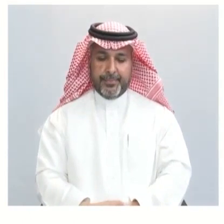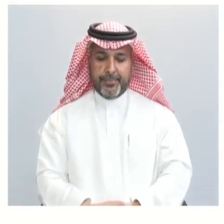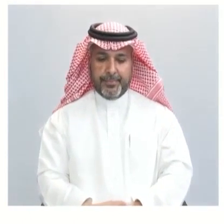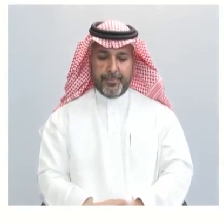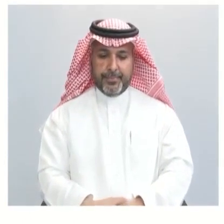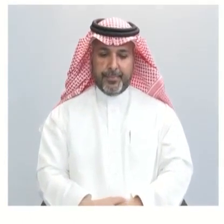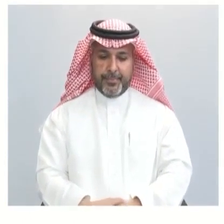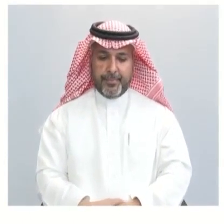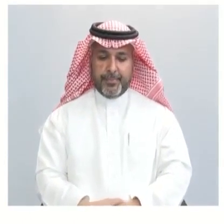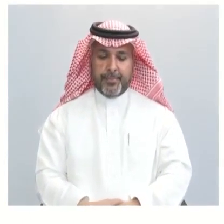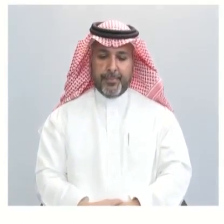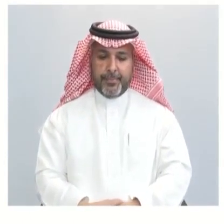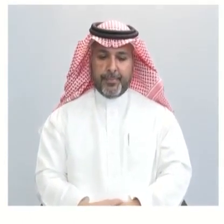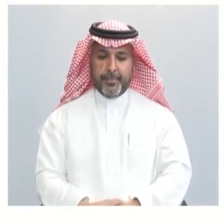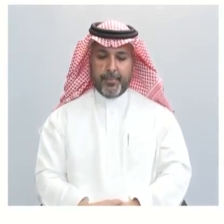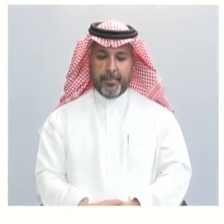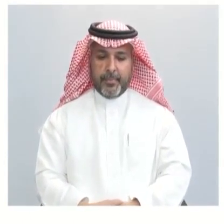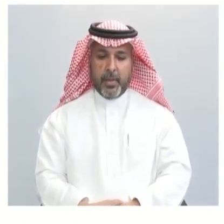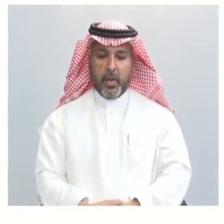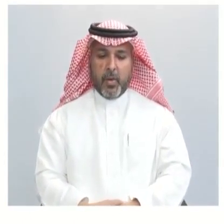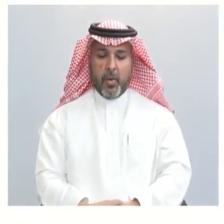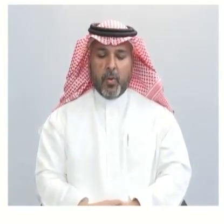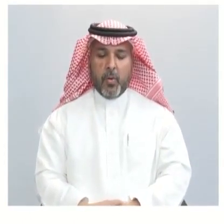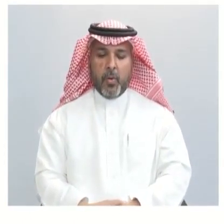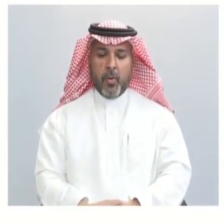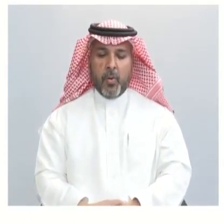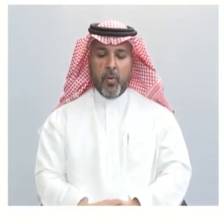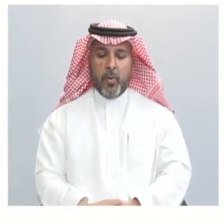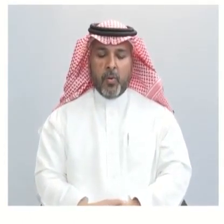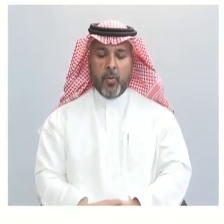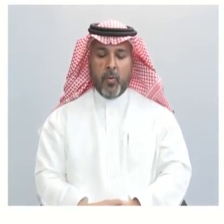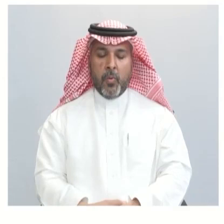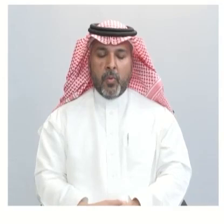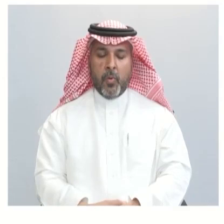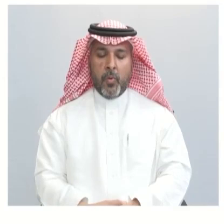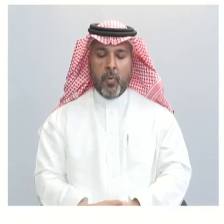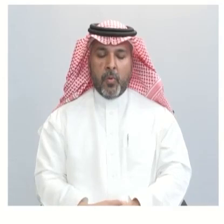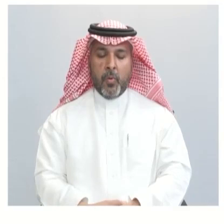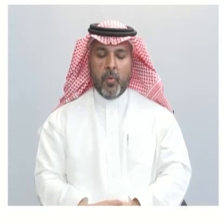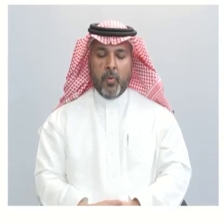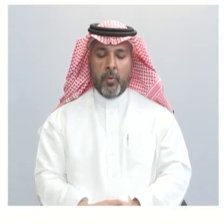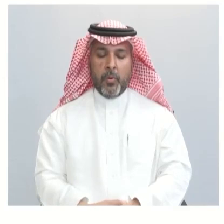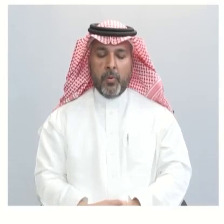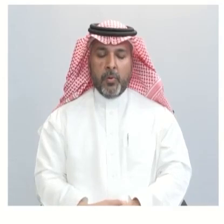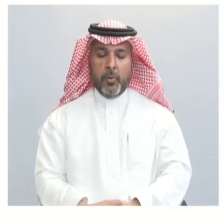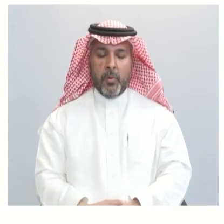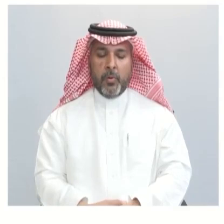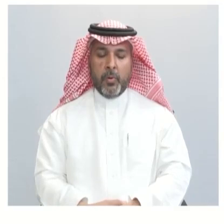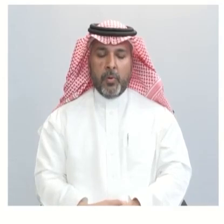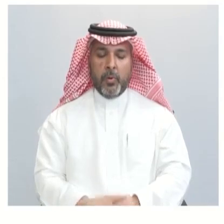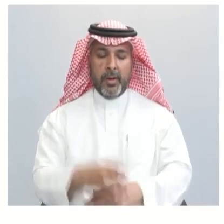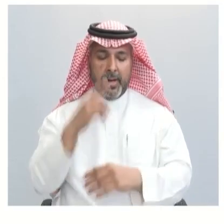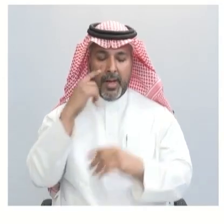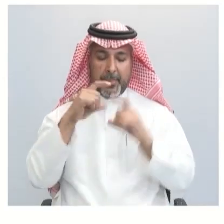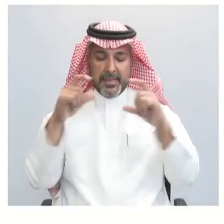الام لكن الواحد هذه قد تضرب في عامل تصير 5000 تصير